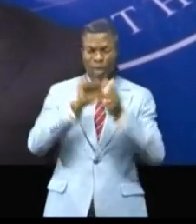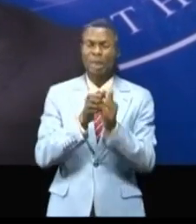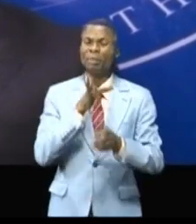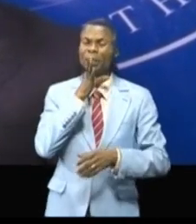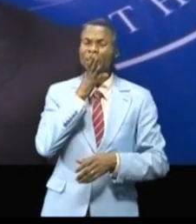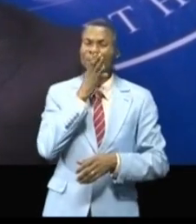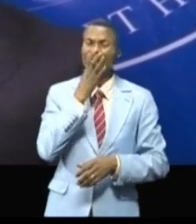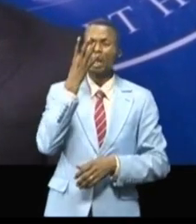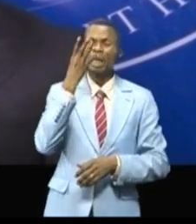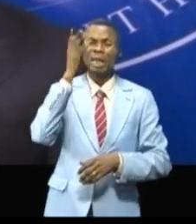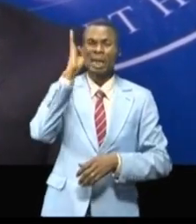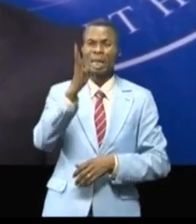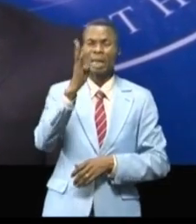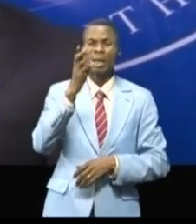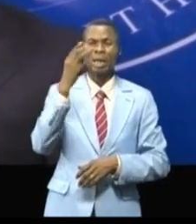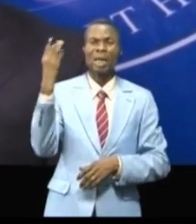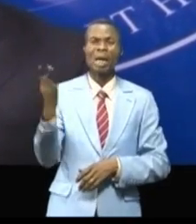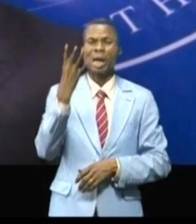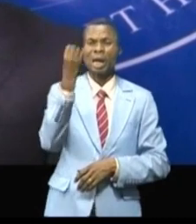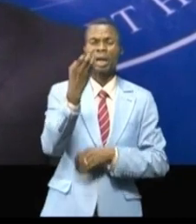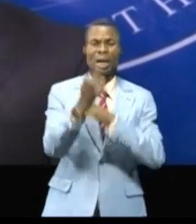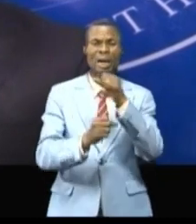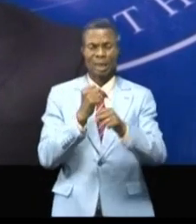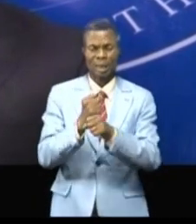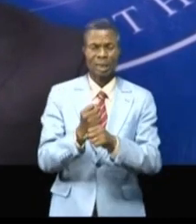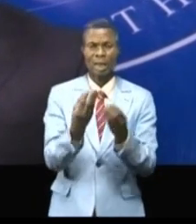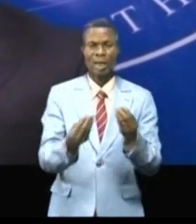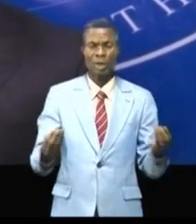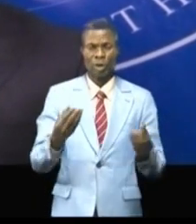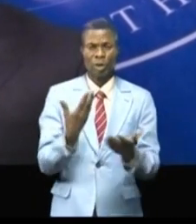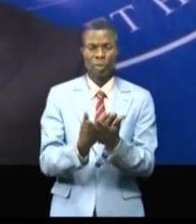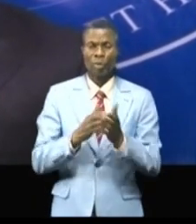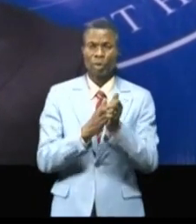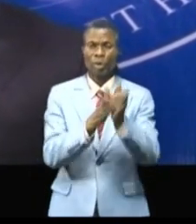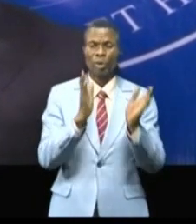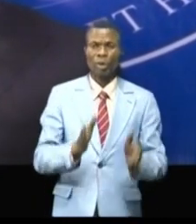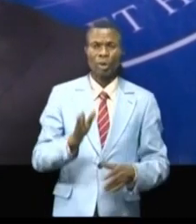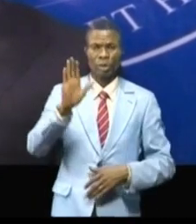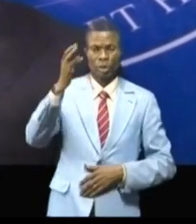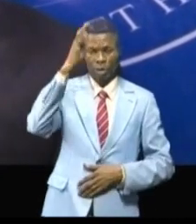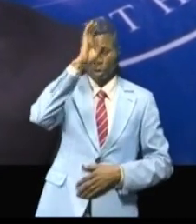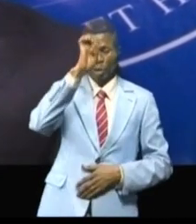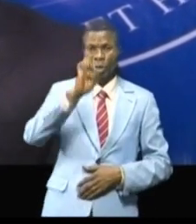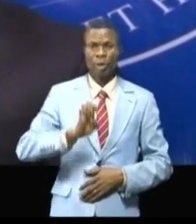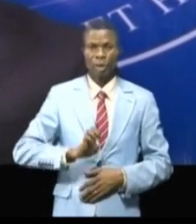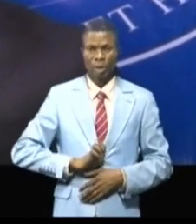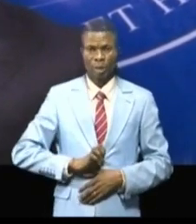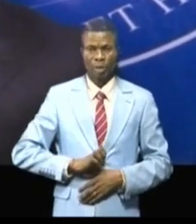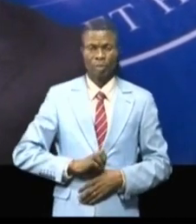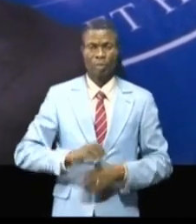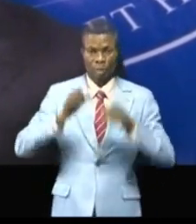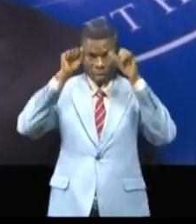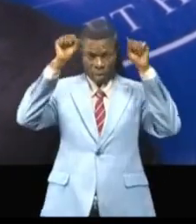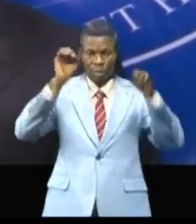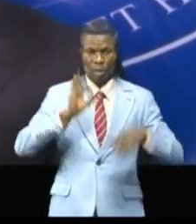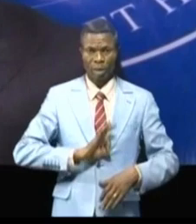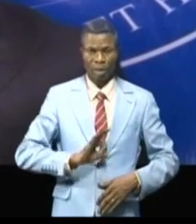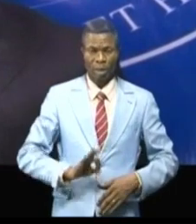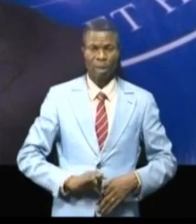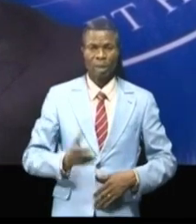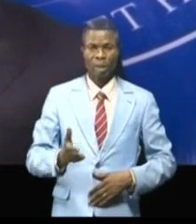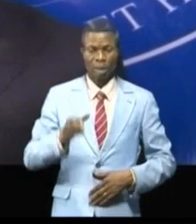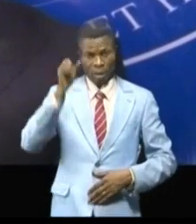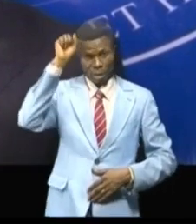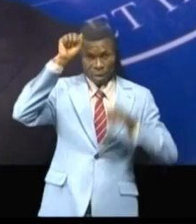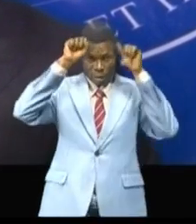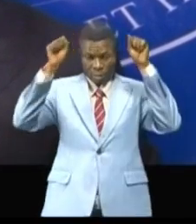de 4 décennies trouve une solution grâce au leadership de Son Excellence Félix-Antoine Tshisekedi Tshilombo, président